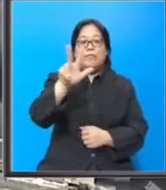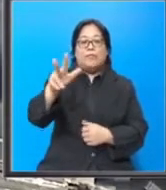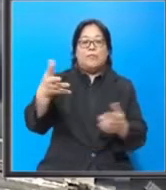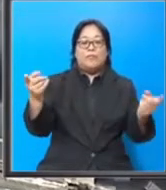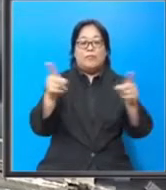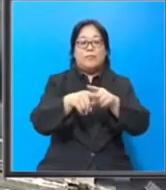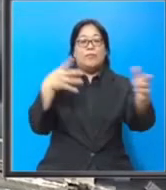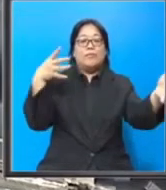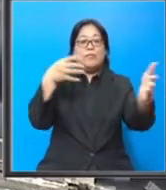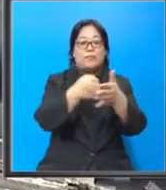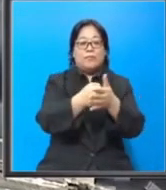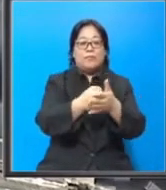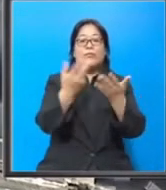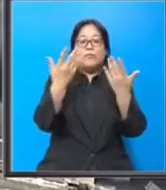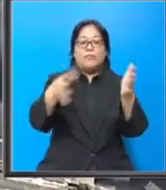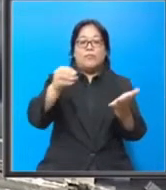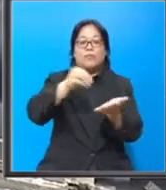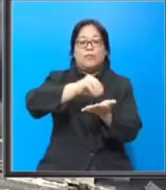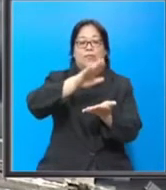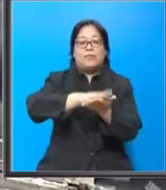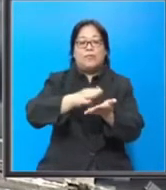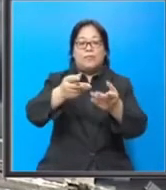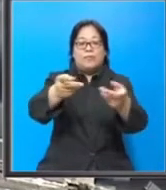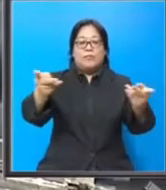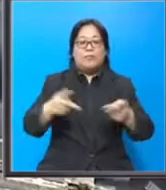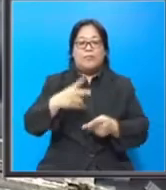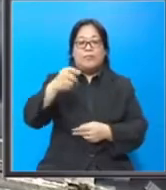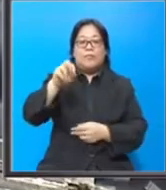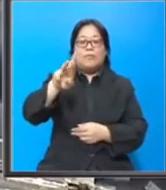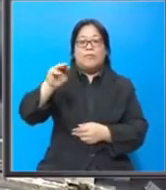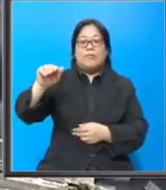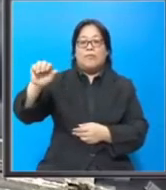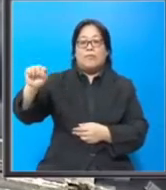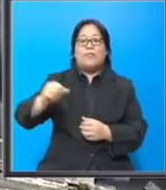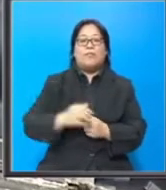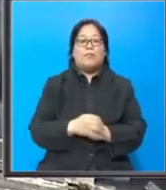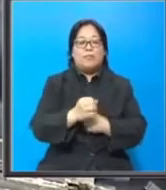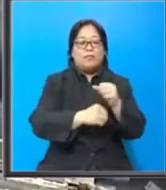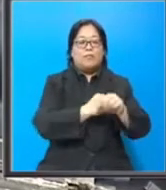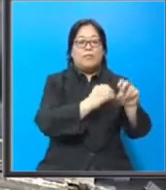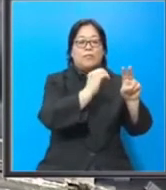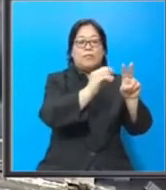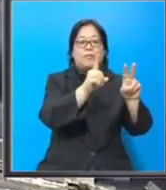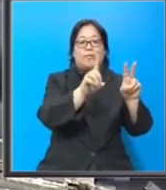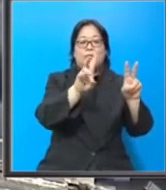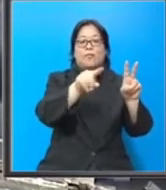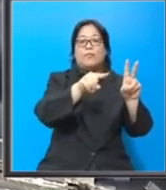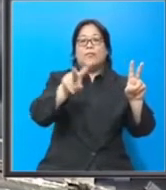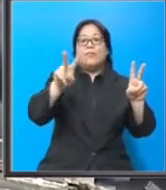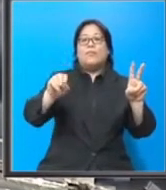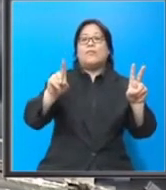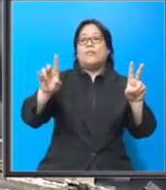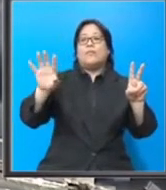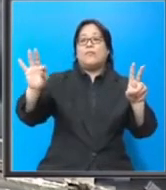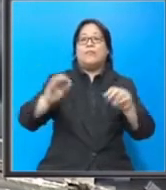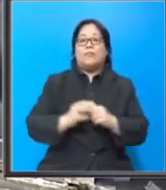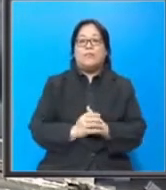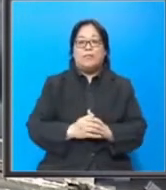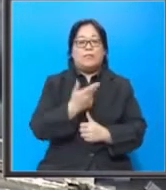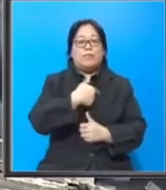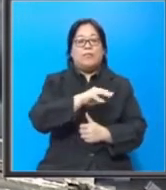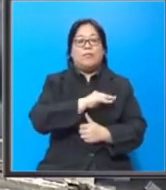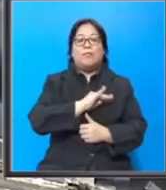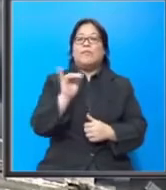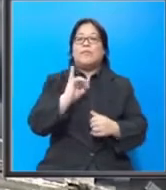kemalangan telah dicocokkan dipacu Mas dari tahun 2017 hingga 2019 pencurian